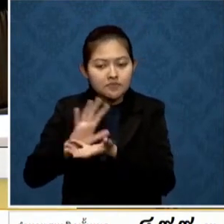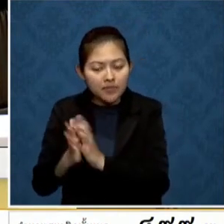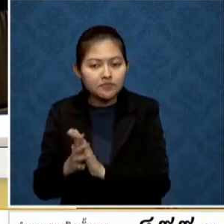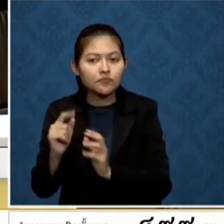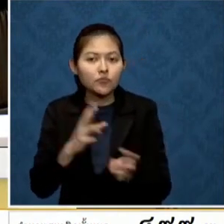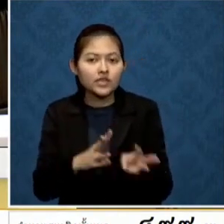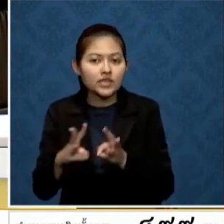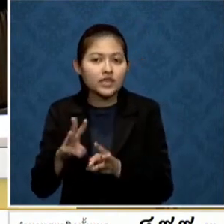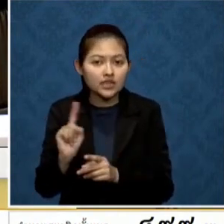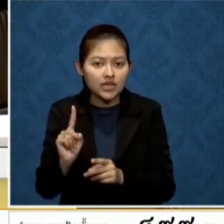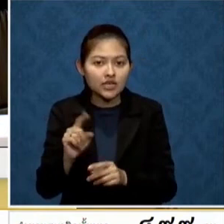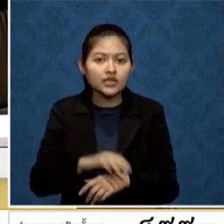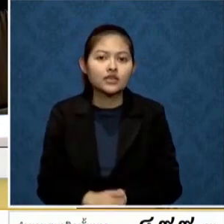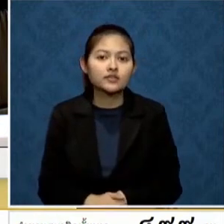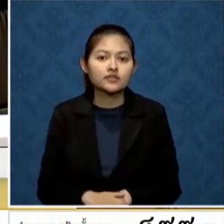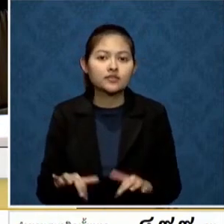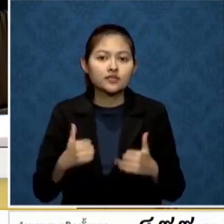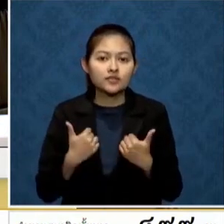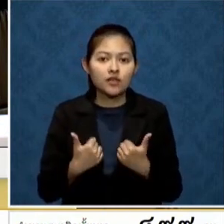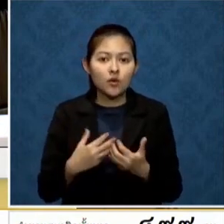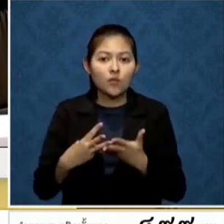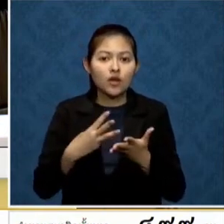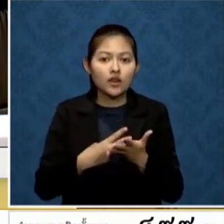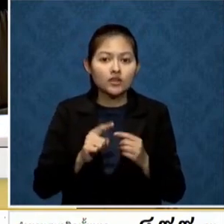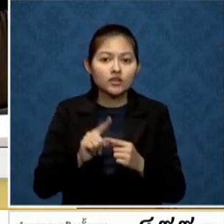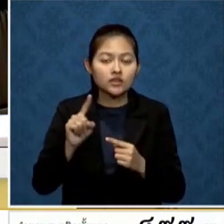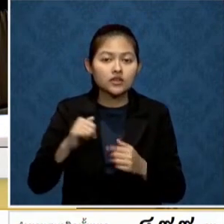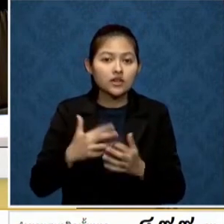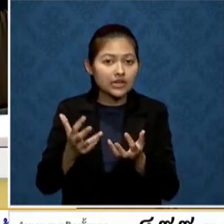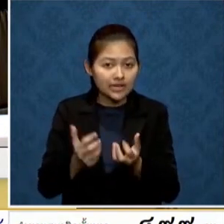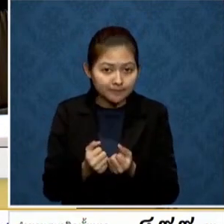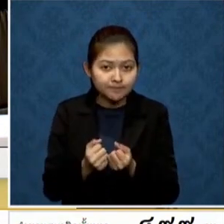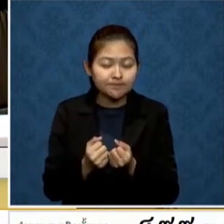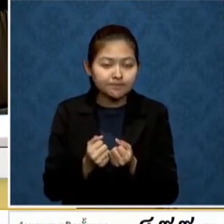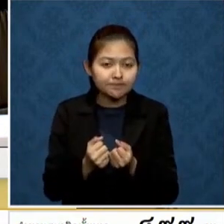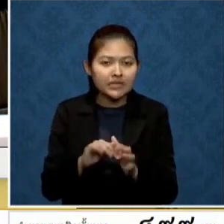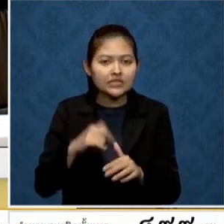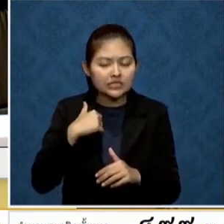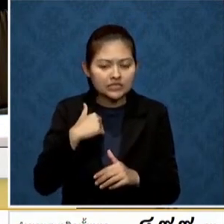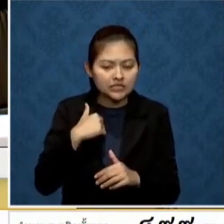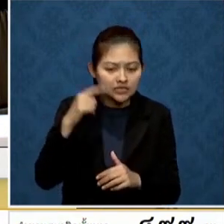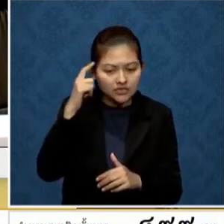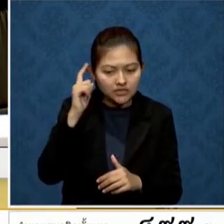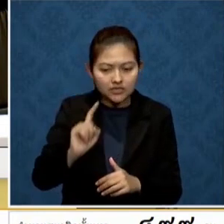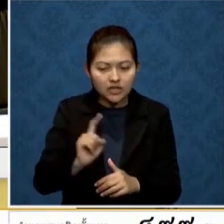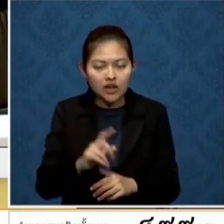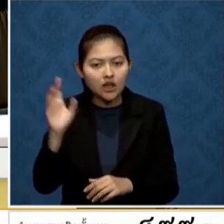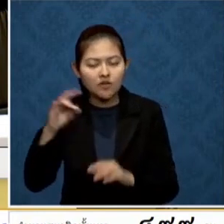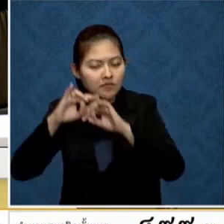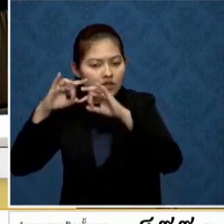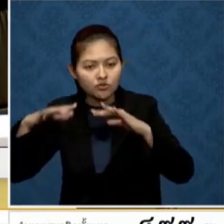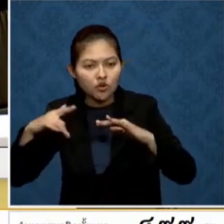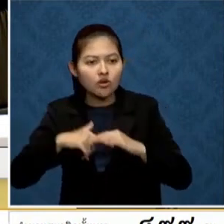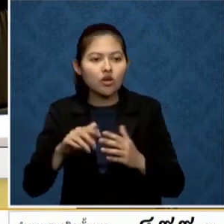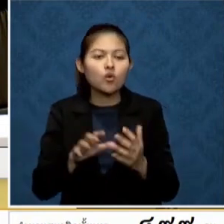นะครับขั้นตอนนี้เป็นขั้นตอนในวาระ1ึรับหลักการผมเองก็ยังไม่เห็นว่าเพื่อนสมาชิกคนไหนที่จะมาคัดค้านหลัก